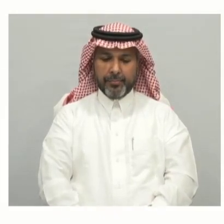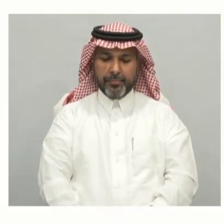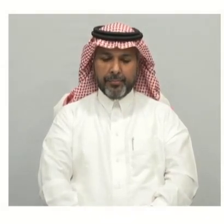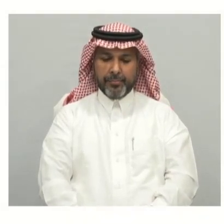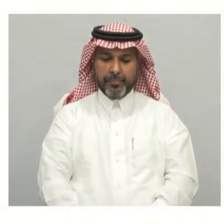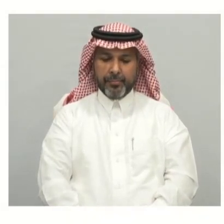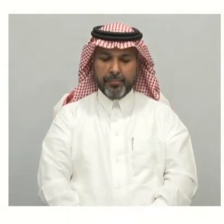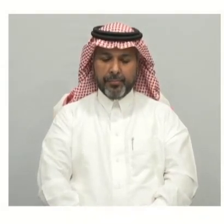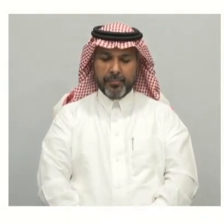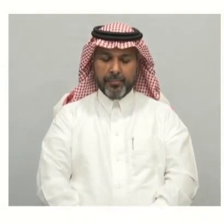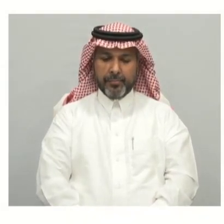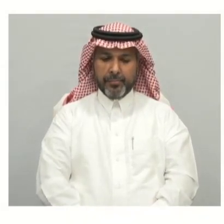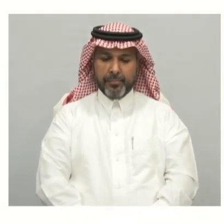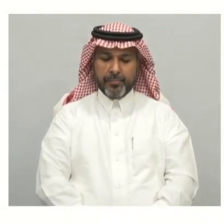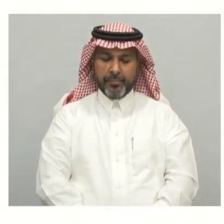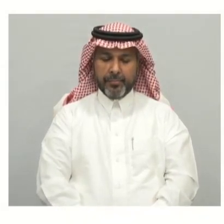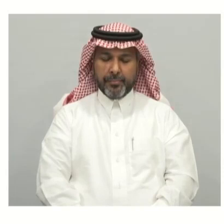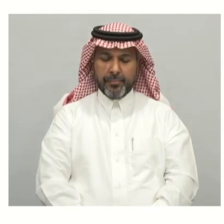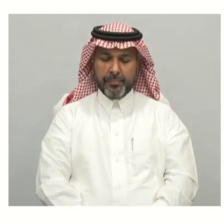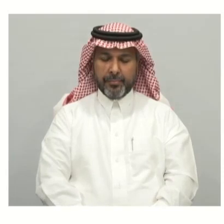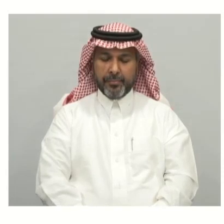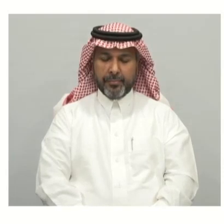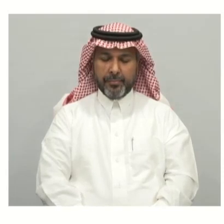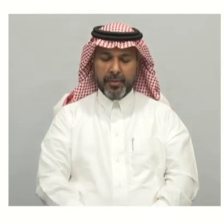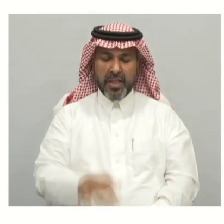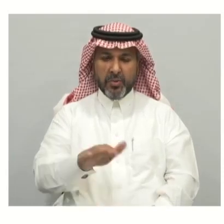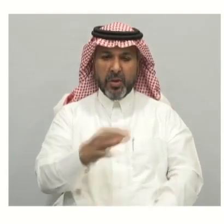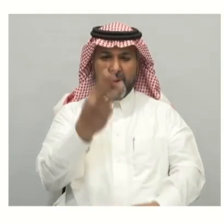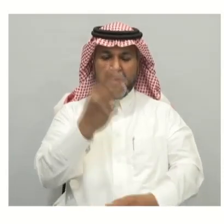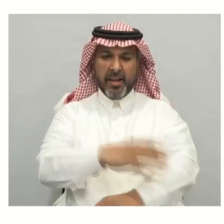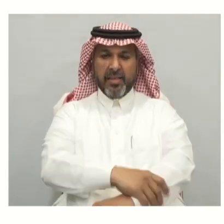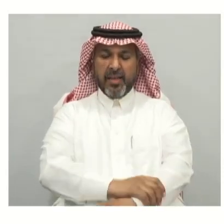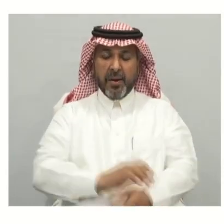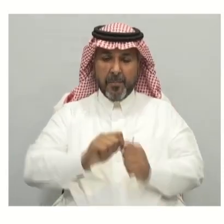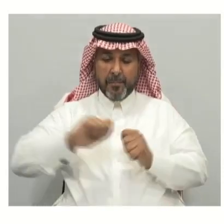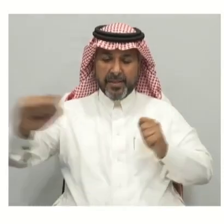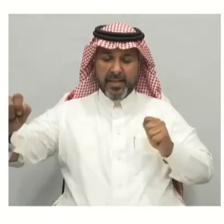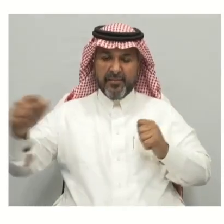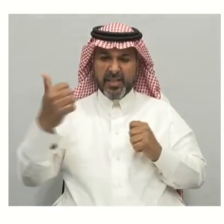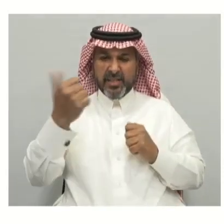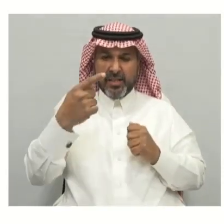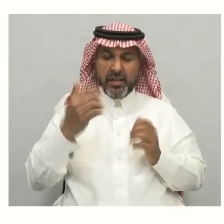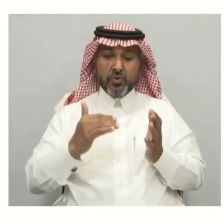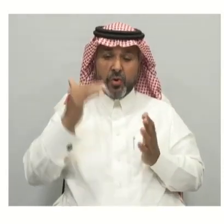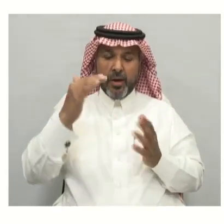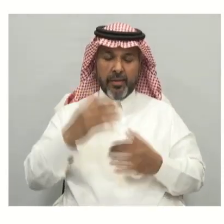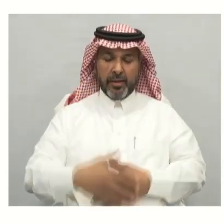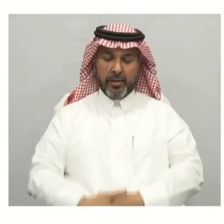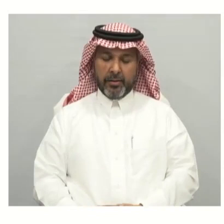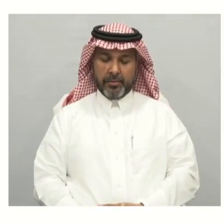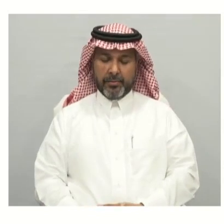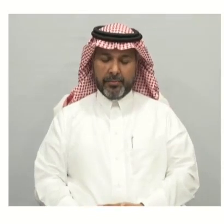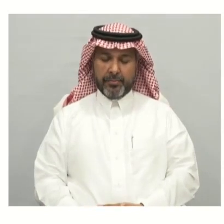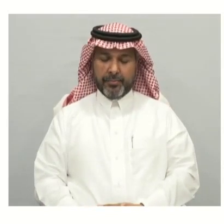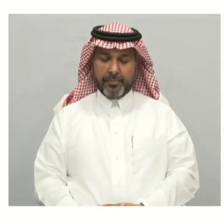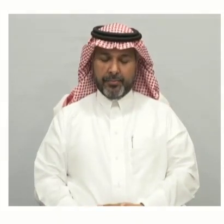عدد الطلاب الذين يجد او يزيد بعد بيوتهم عن المدرسه على سته عشر كيلو متر هو ثلاثه ثلاثه